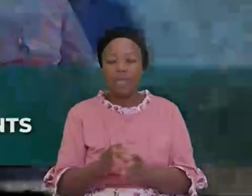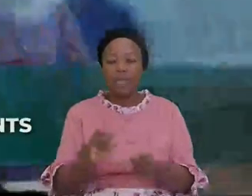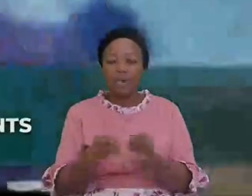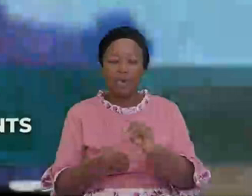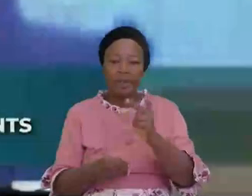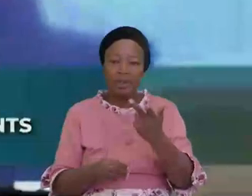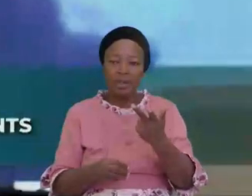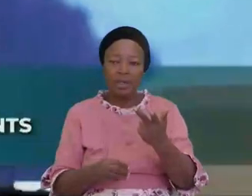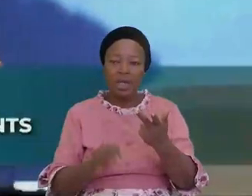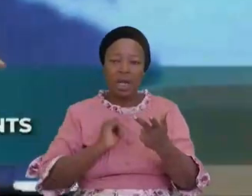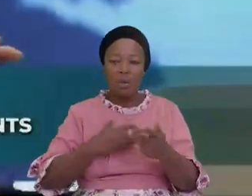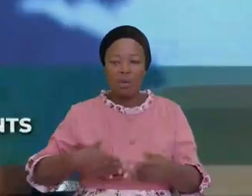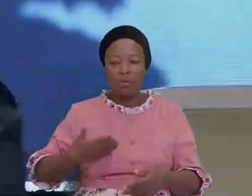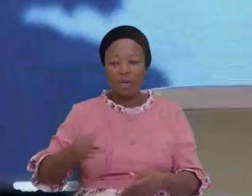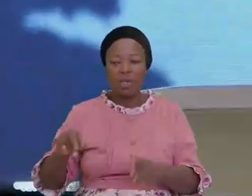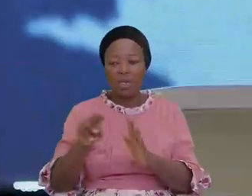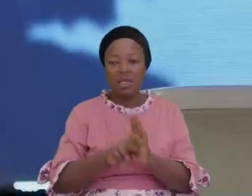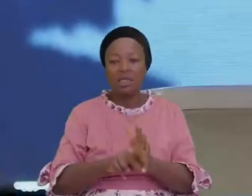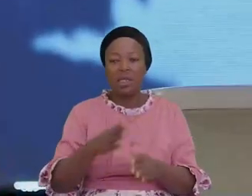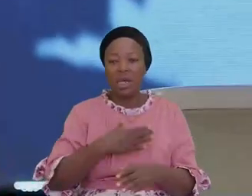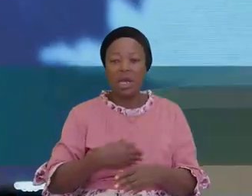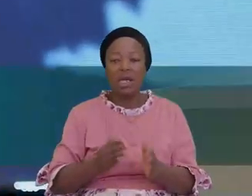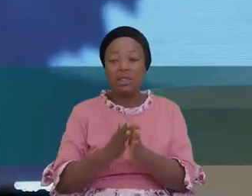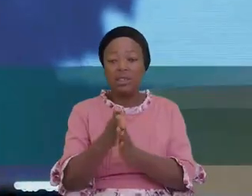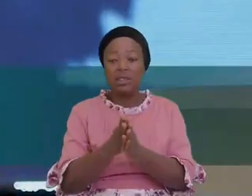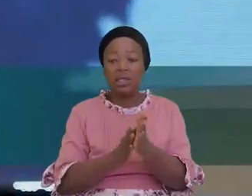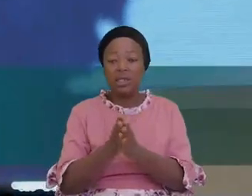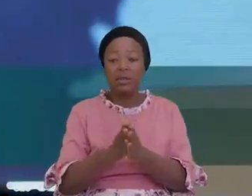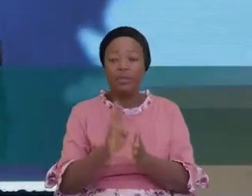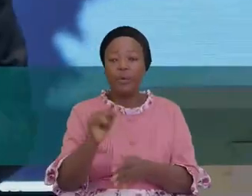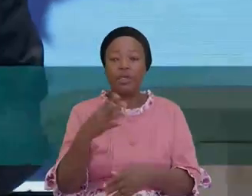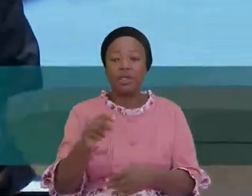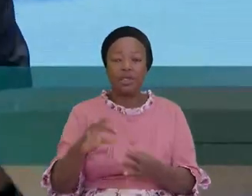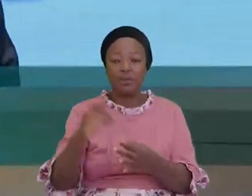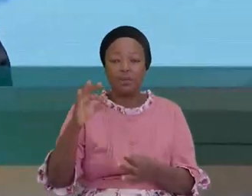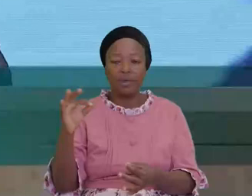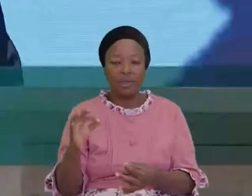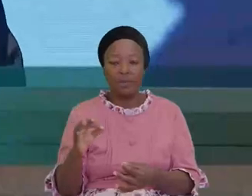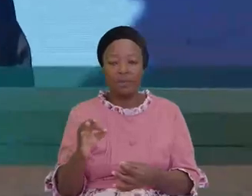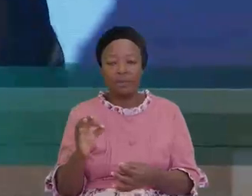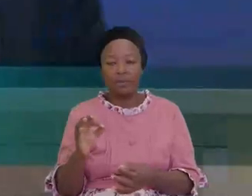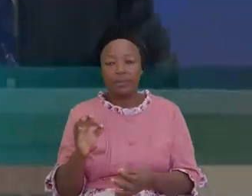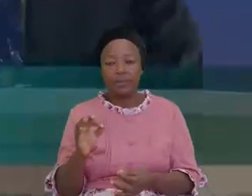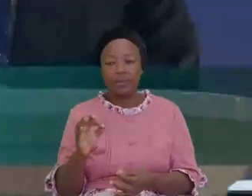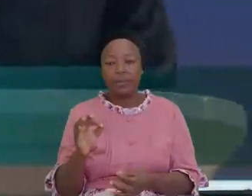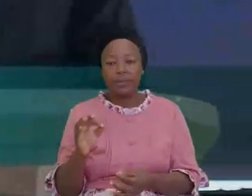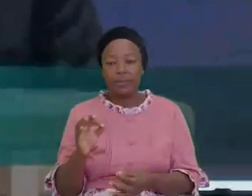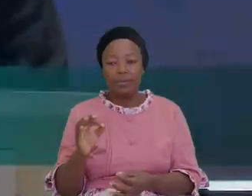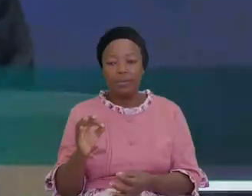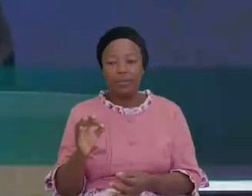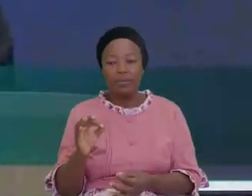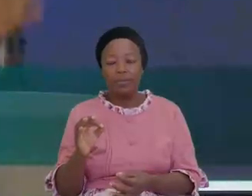Et troisièmement, notre bonne volonté et zèle par l'esprit.